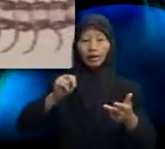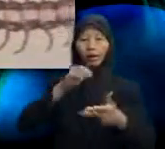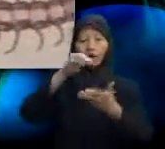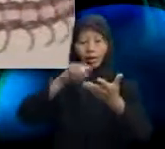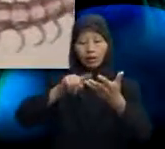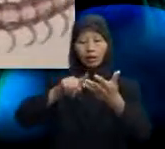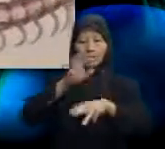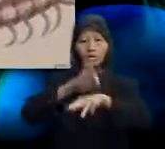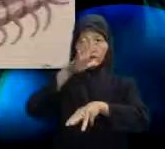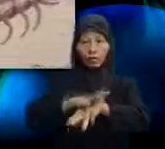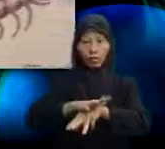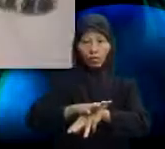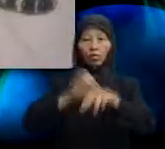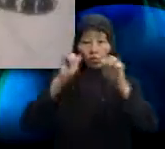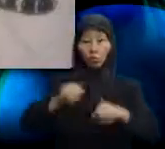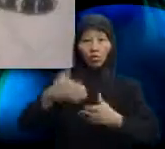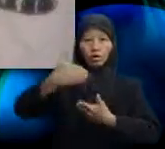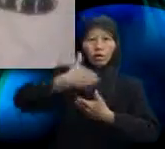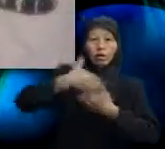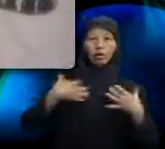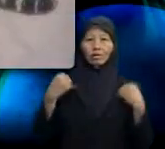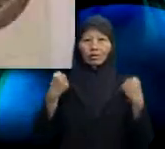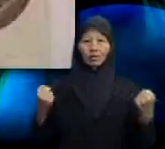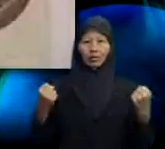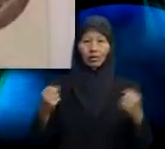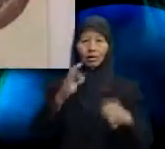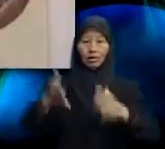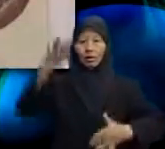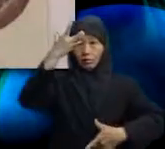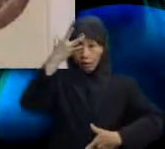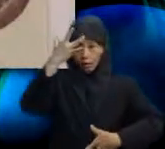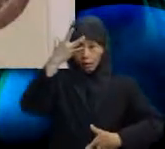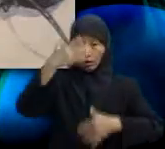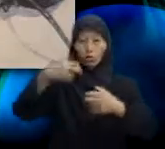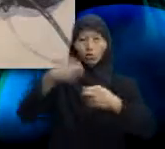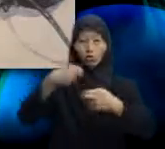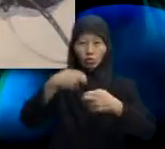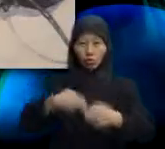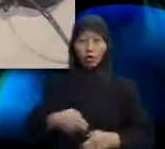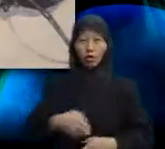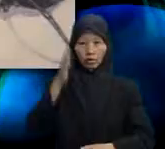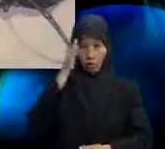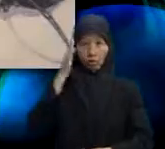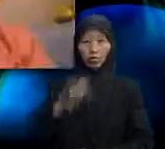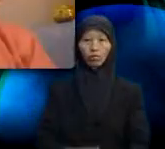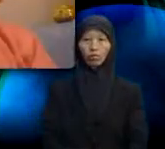nyamuk yang dianggap boleh menjejaskan kesihatan. Kalau dah sakit, susah